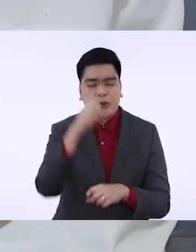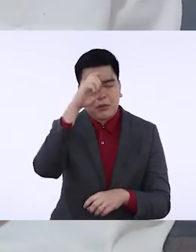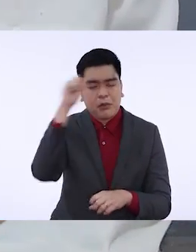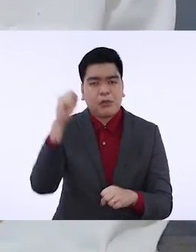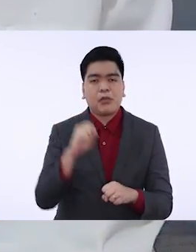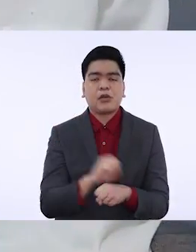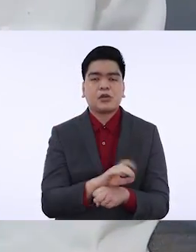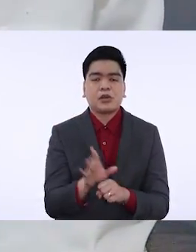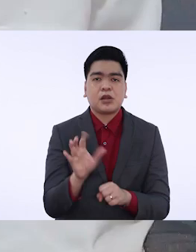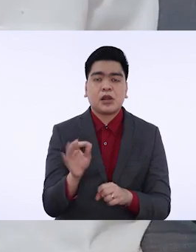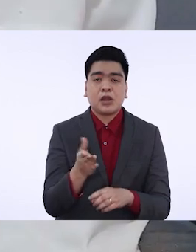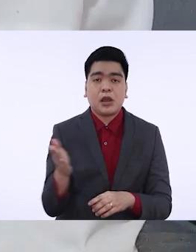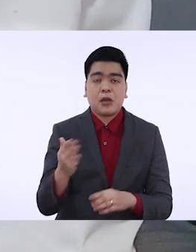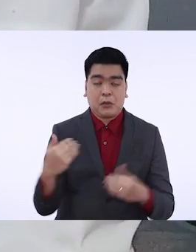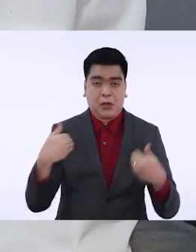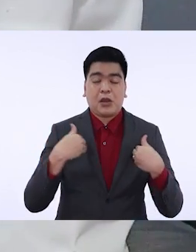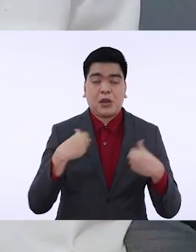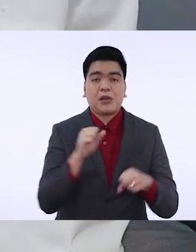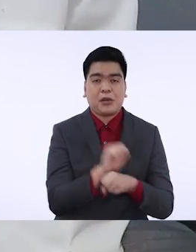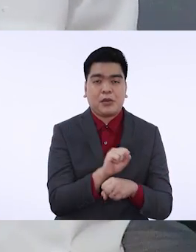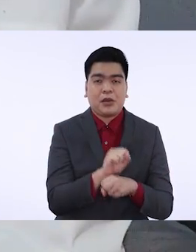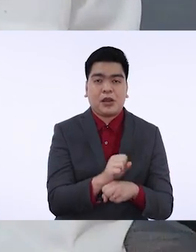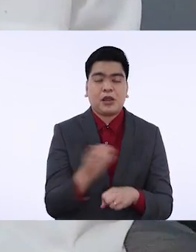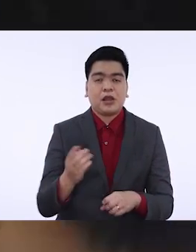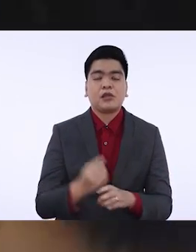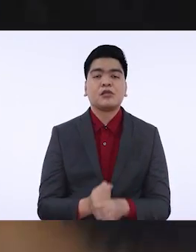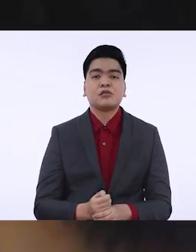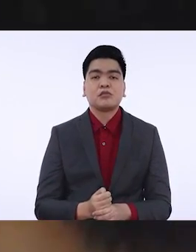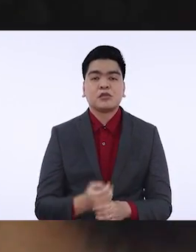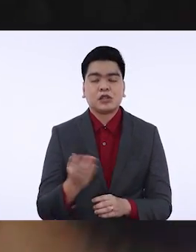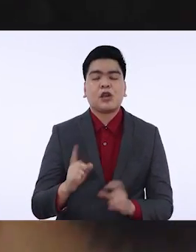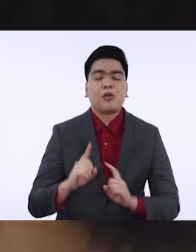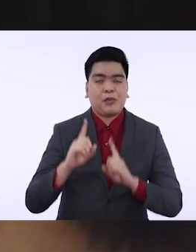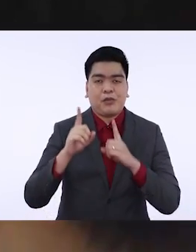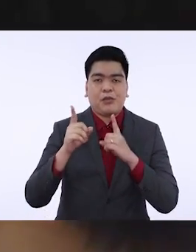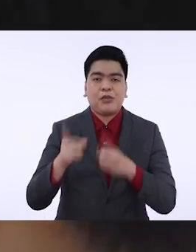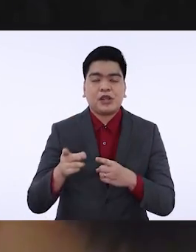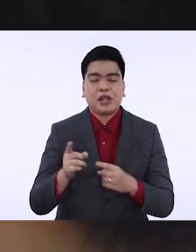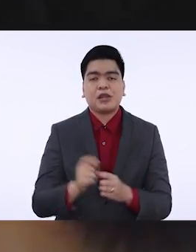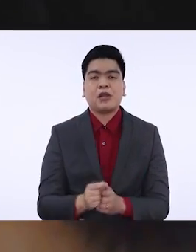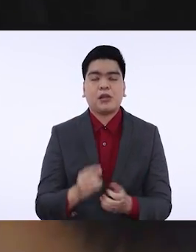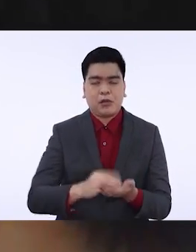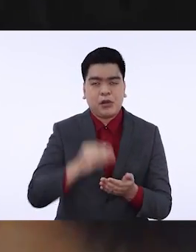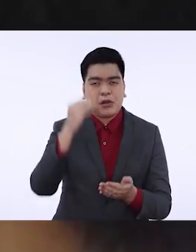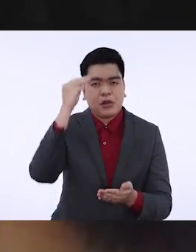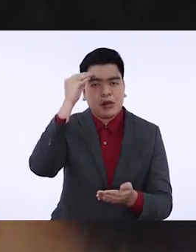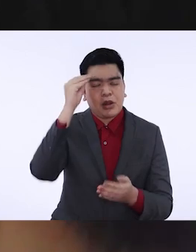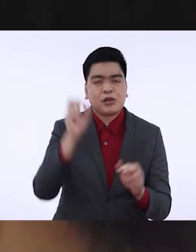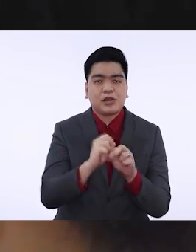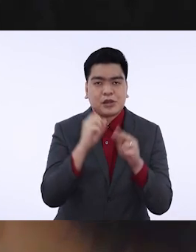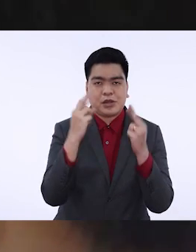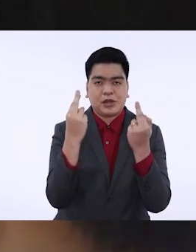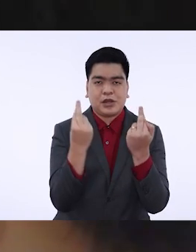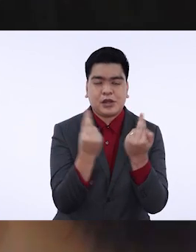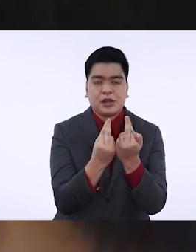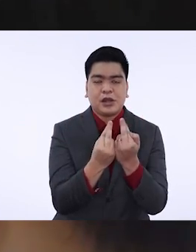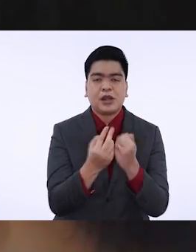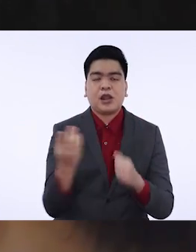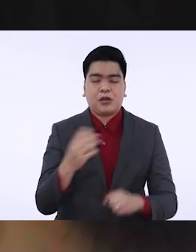ngayon ay mayroon ng papasukang trabaho. Sinamantala niya ang pagkakataon na matuto sa dinaluhang seminar na